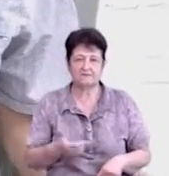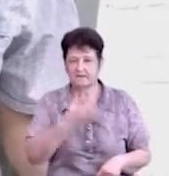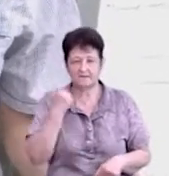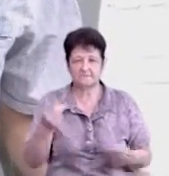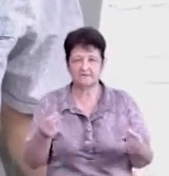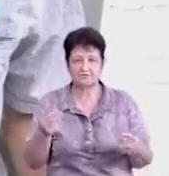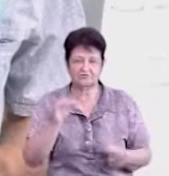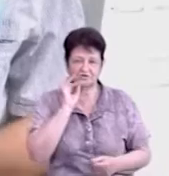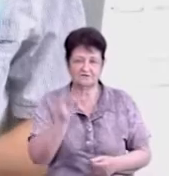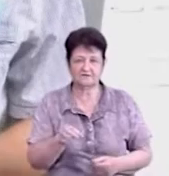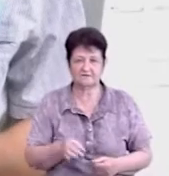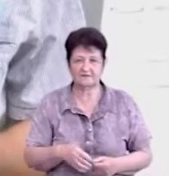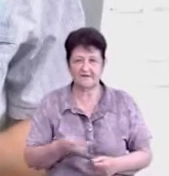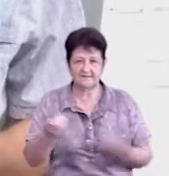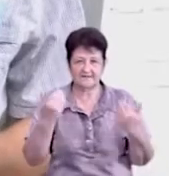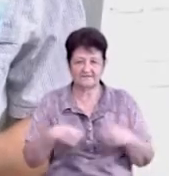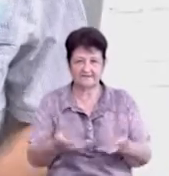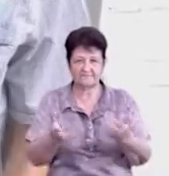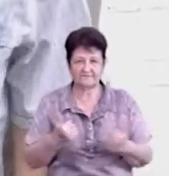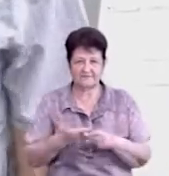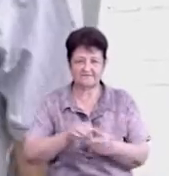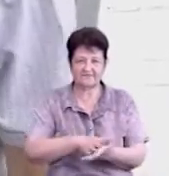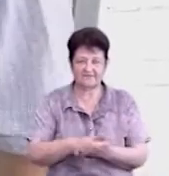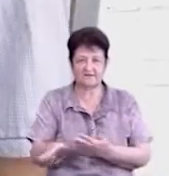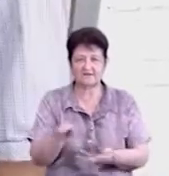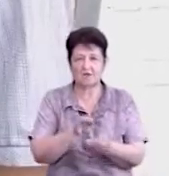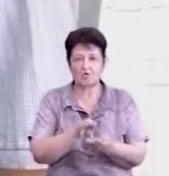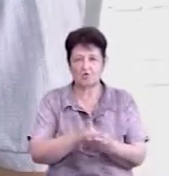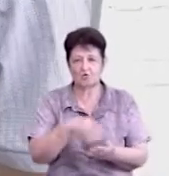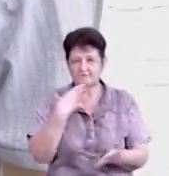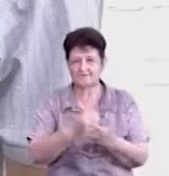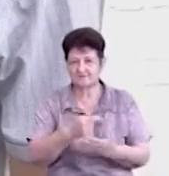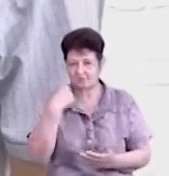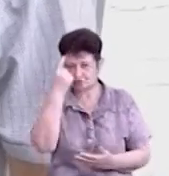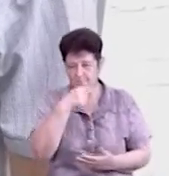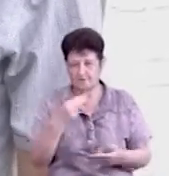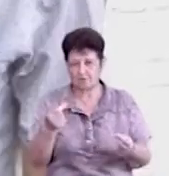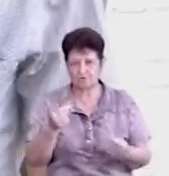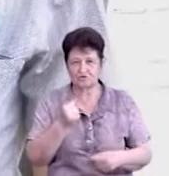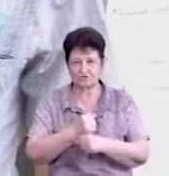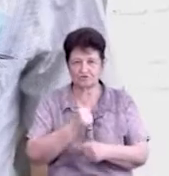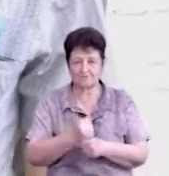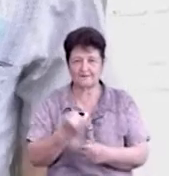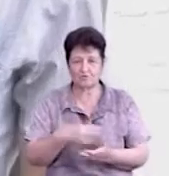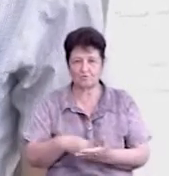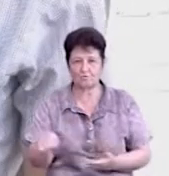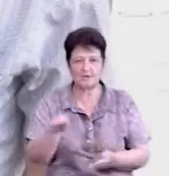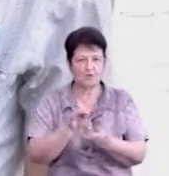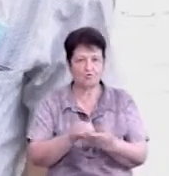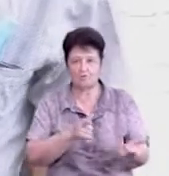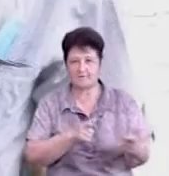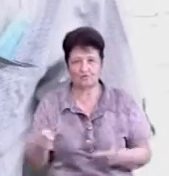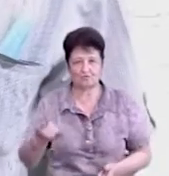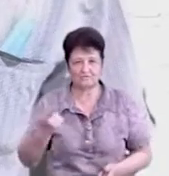грошей, сказала. На себе взяли всі витрати, гроб за свої особисті кошти, зроблений і куплений. Гроб готовий,